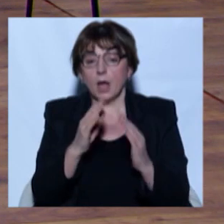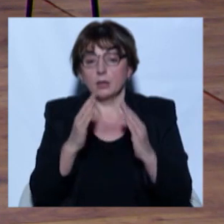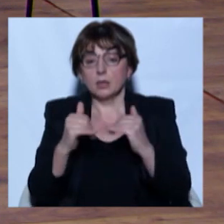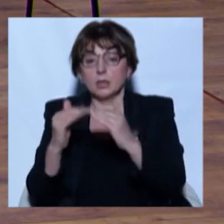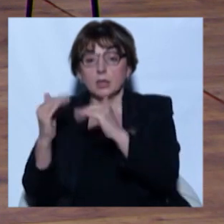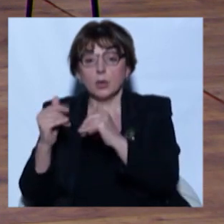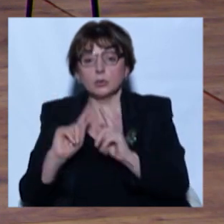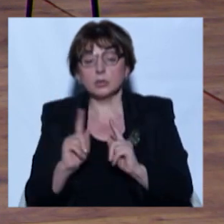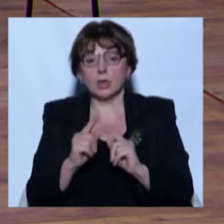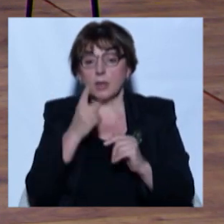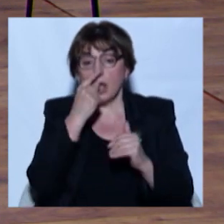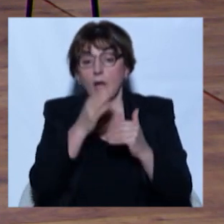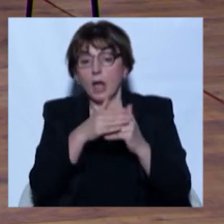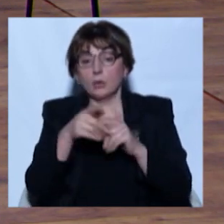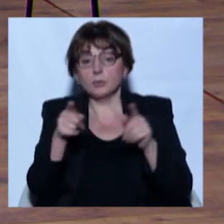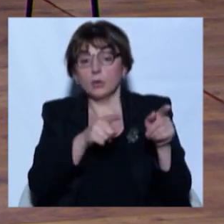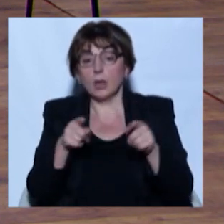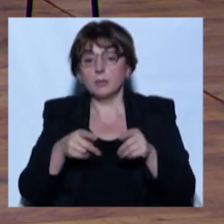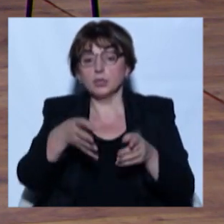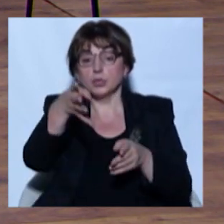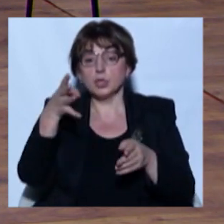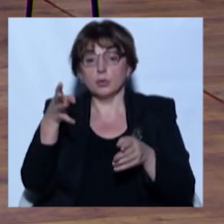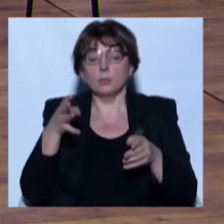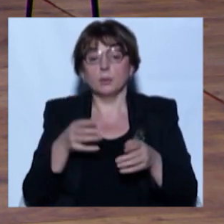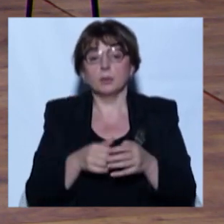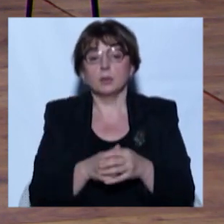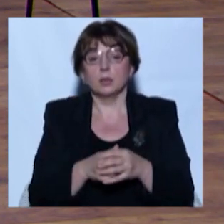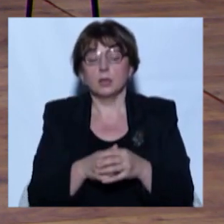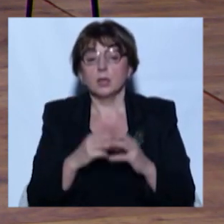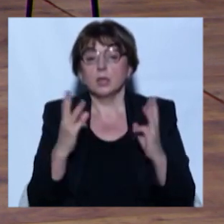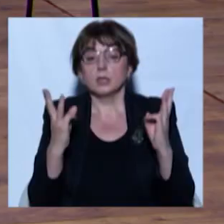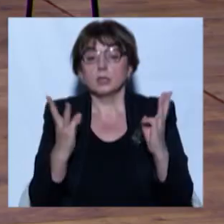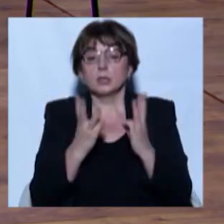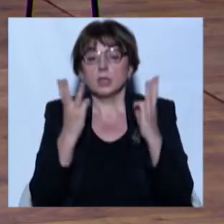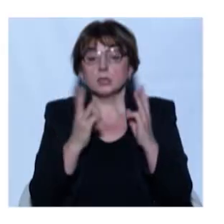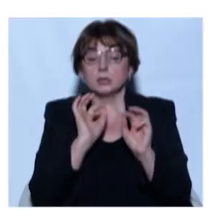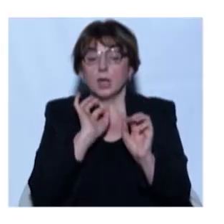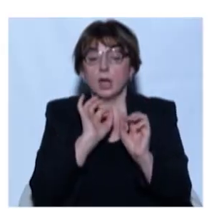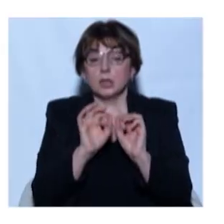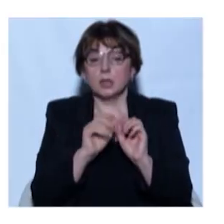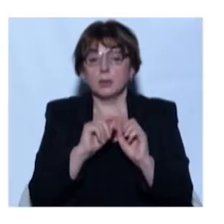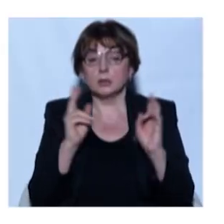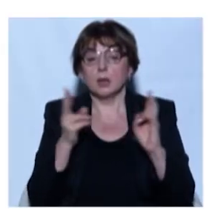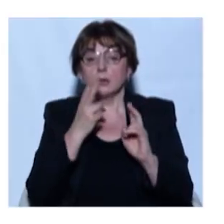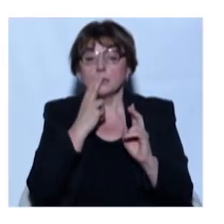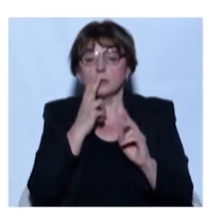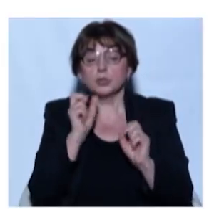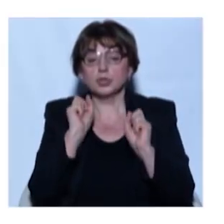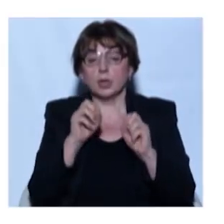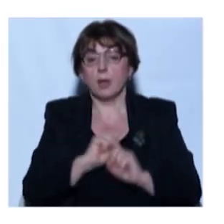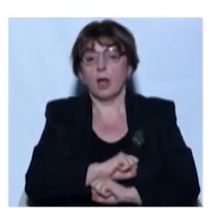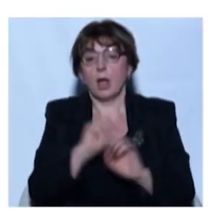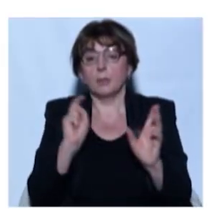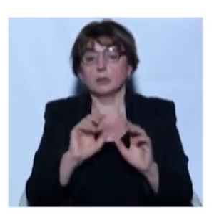დაინგრეოდეს რაიმე ახლომახლო მდებარე ობიექტები. ცეცხლის ანთებამ ან სიგარეტის მოწევამ შეიძლება